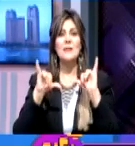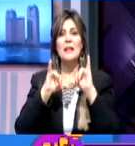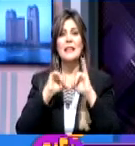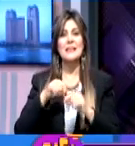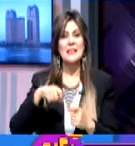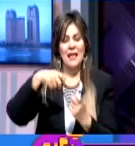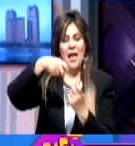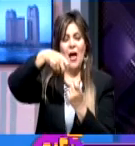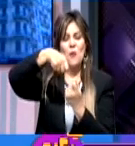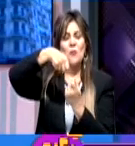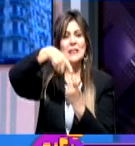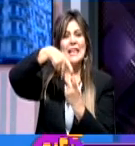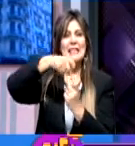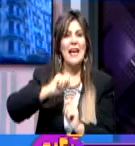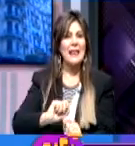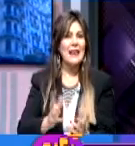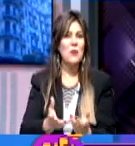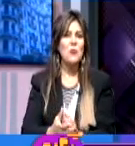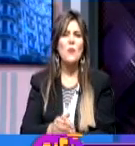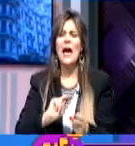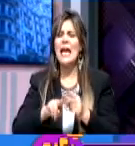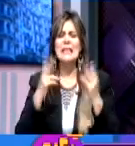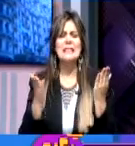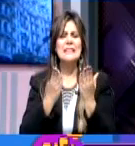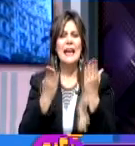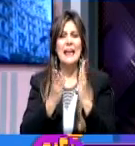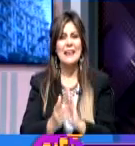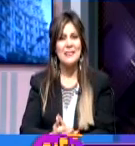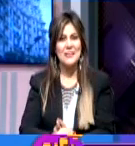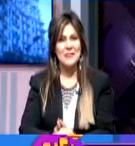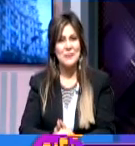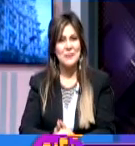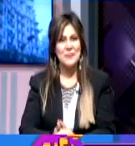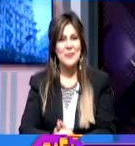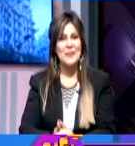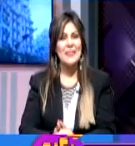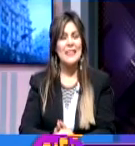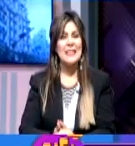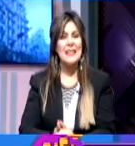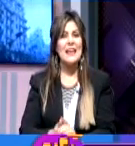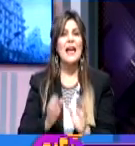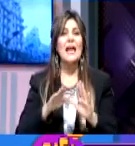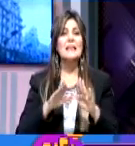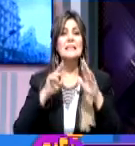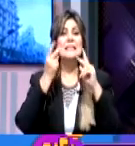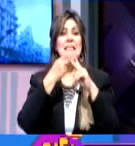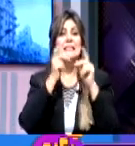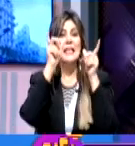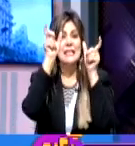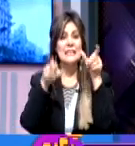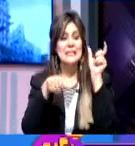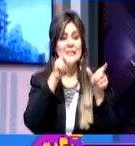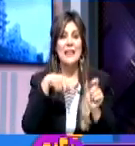او الكترونيات. يعني الفاظ كتيره. أيوه. ادنى لفظ فيه ان المواطن العادي اللي